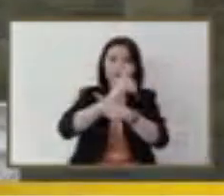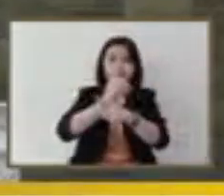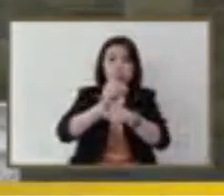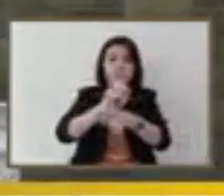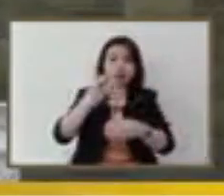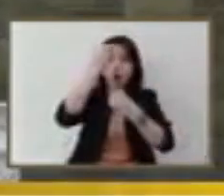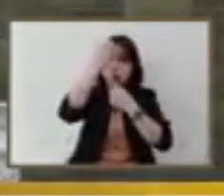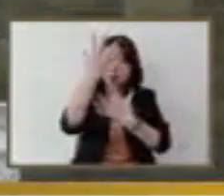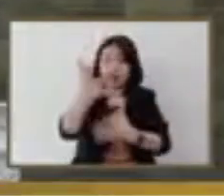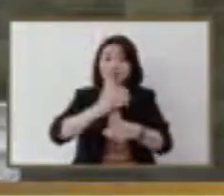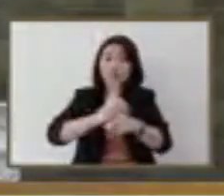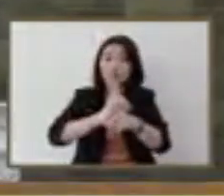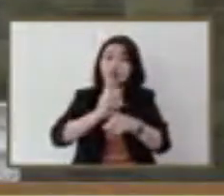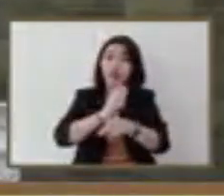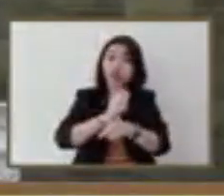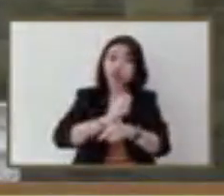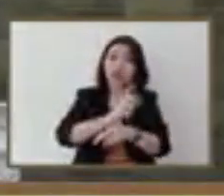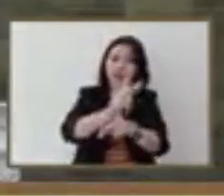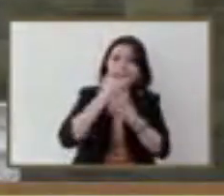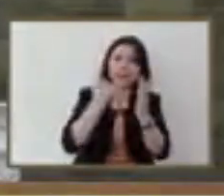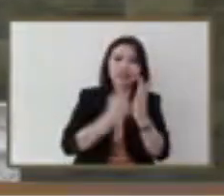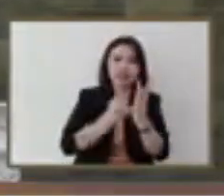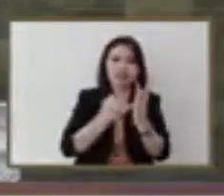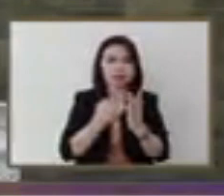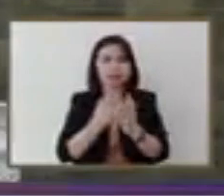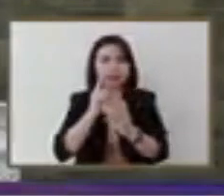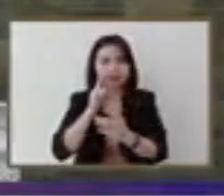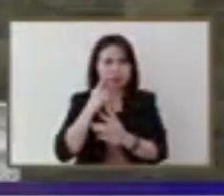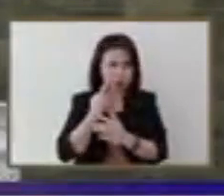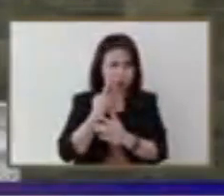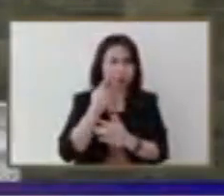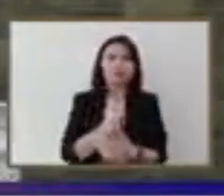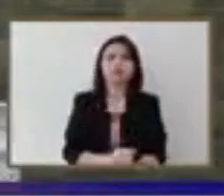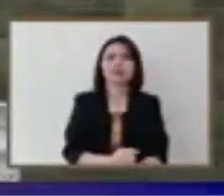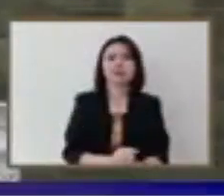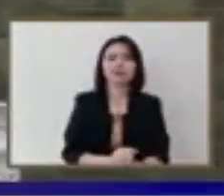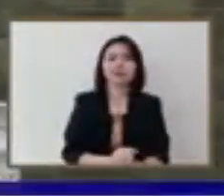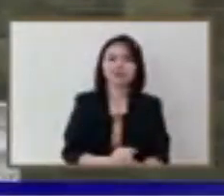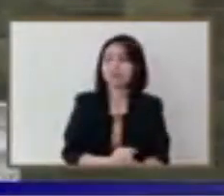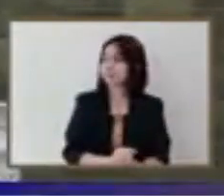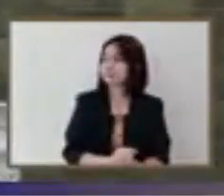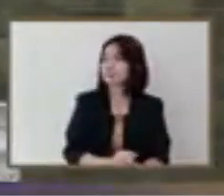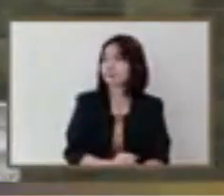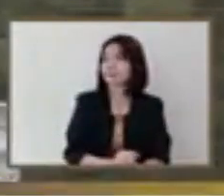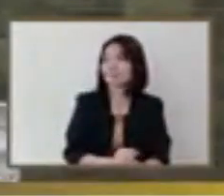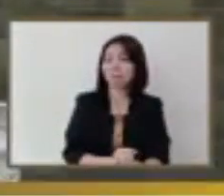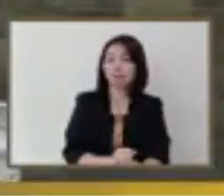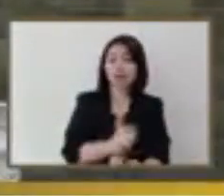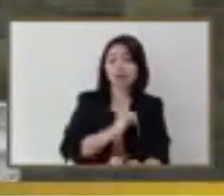training, take it seriously. Take it seriously. Naalala ko noon, nag-aaral